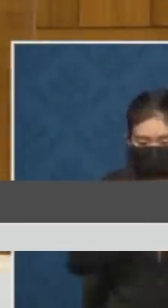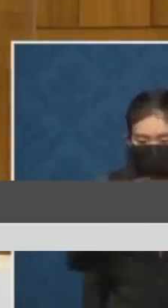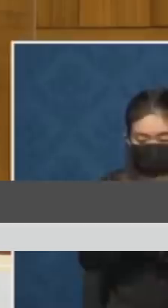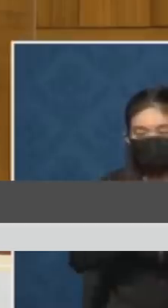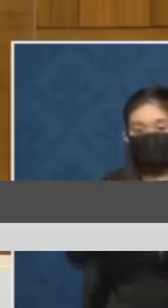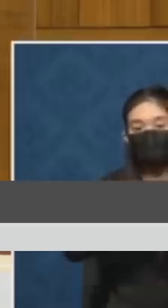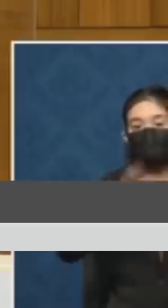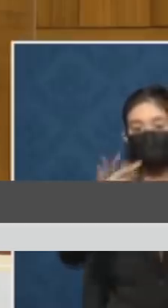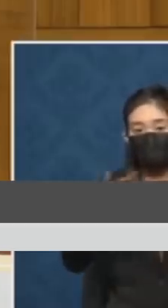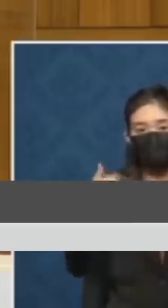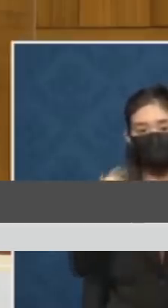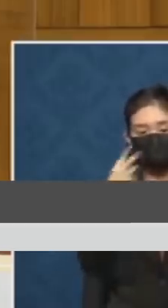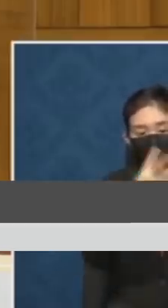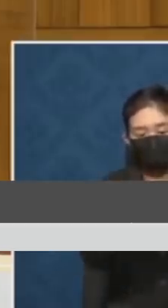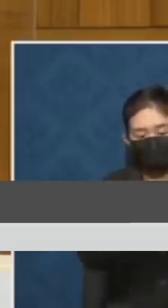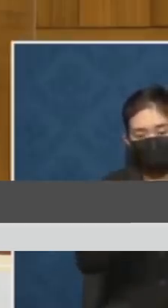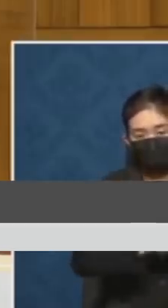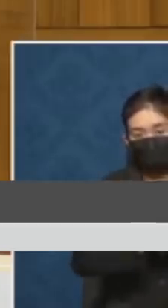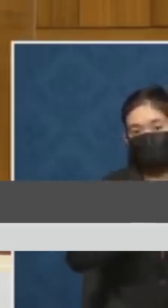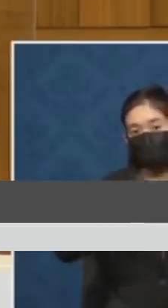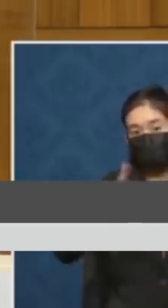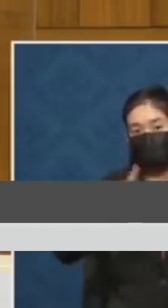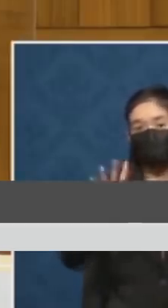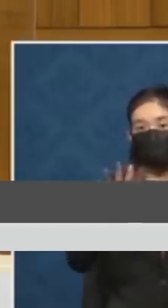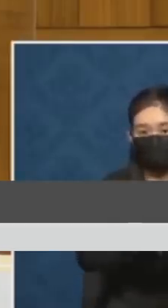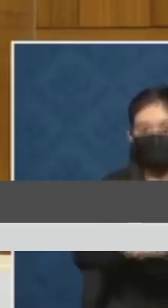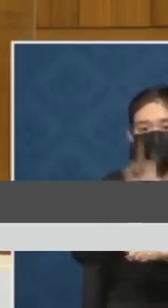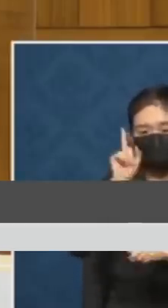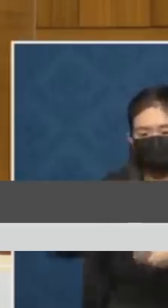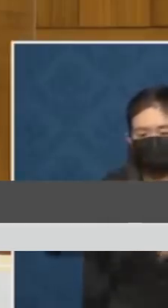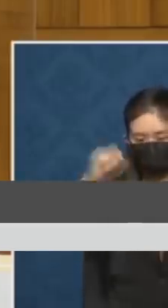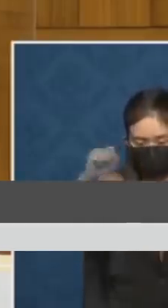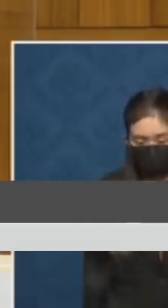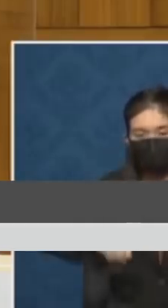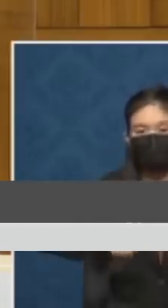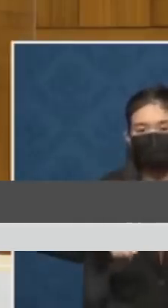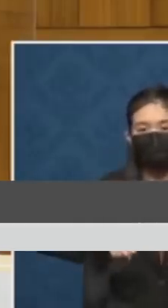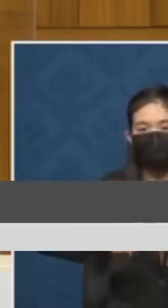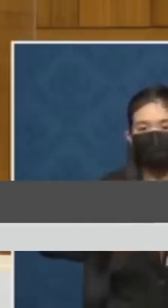ผ่านการพิจารณา3วาระของรัฐสภาได้ยังไงก็ต้องมีการจัดทำประชามติให้คนไทยทั่วประเทศ